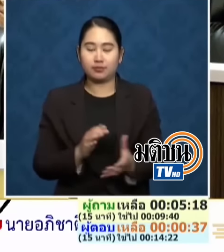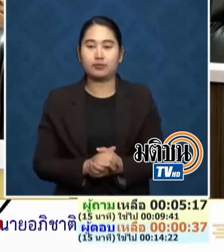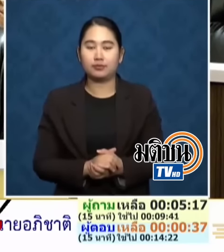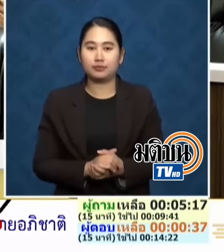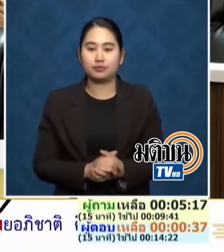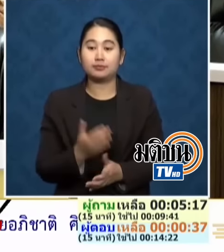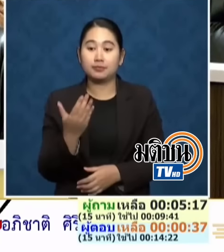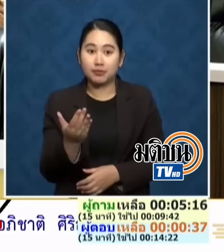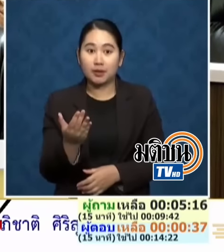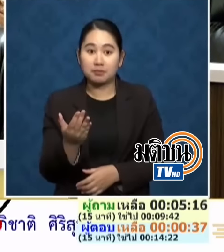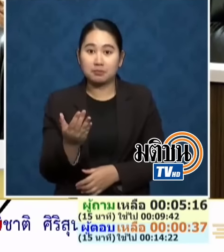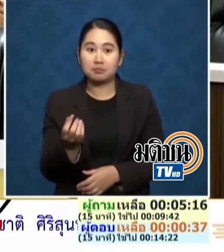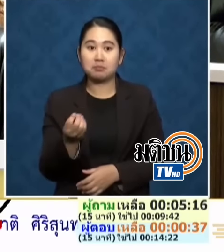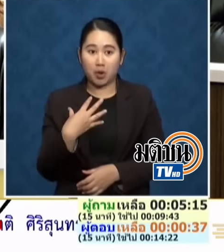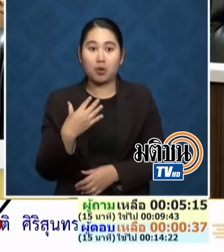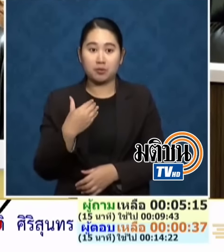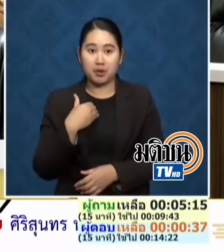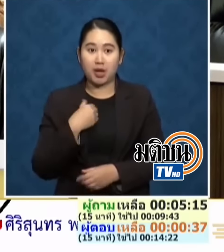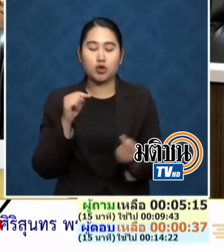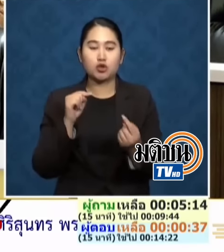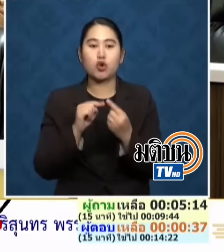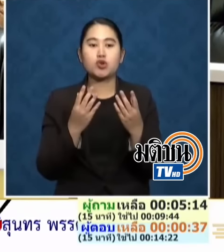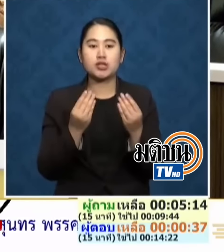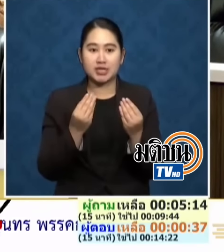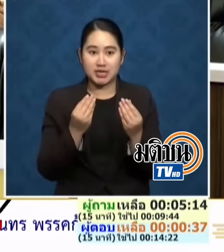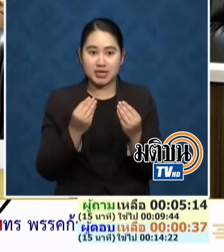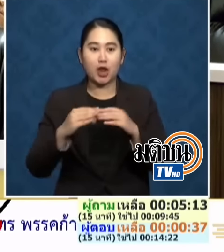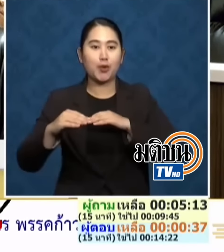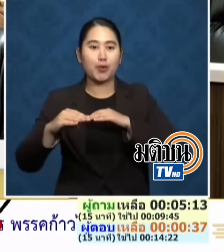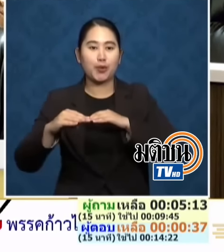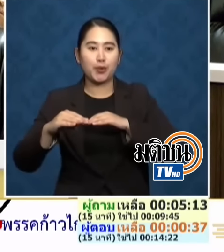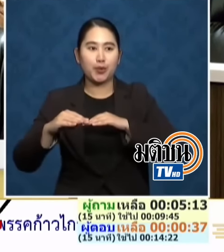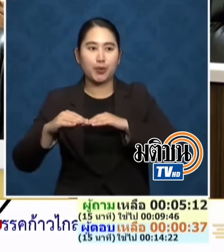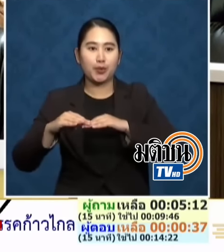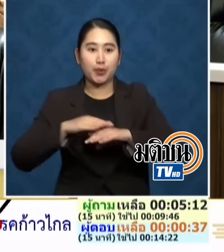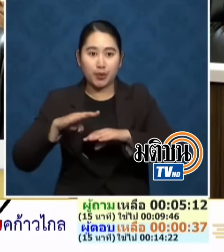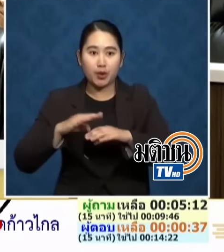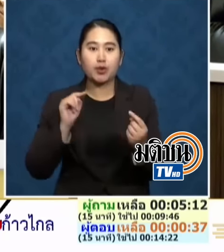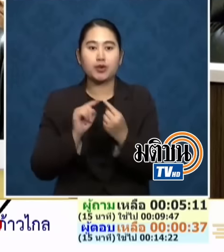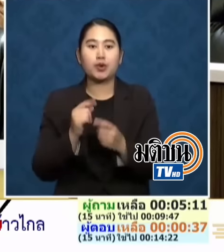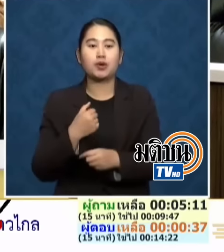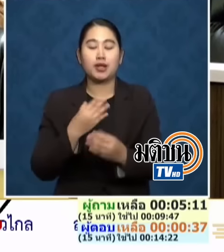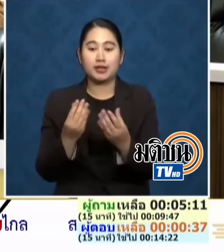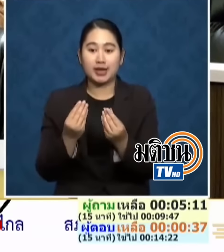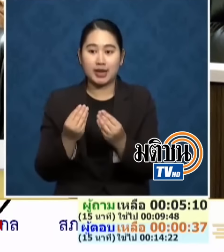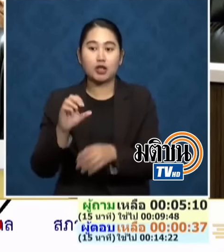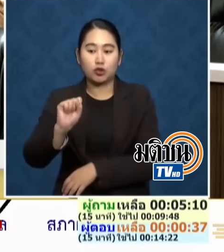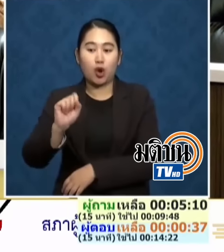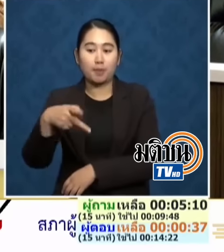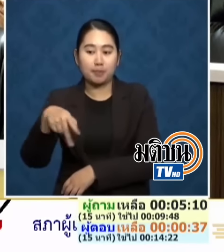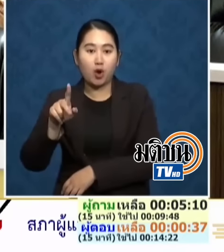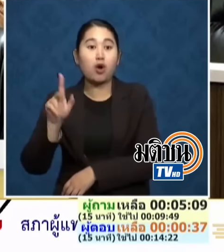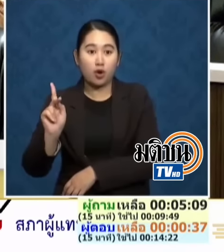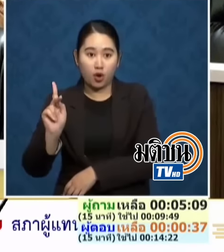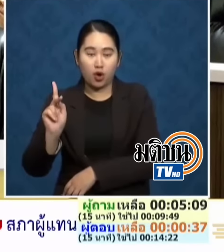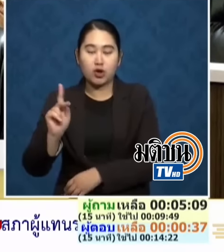รายงานหรอไม่วาพืนที่ทับซ้อน ระหวางพื้นที่สอบบกรรับพื้นที่ป่าอนุรักษ ม